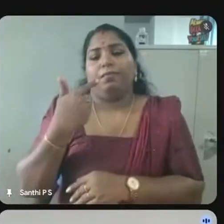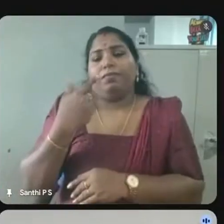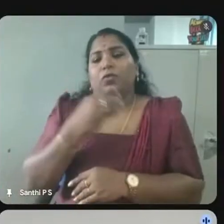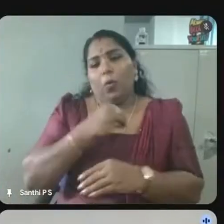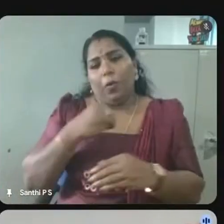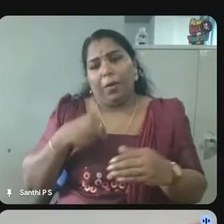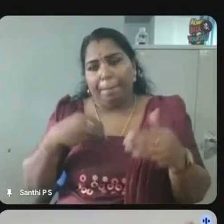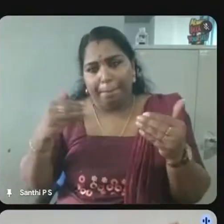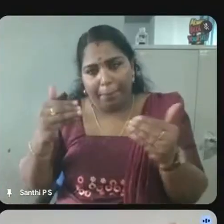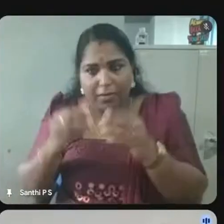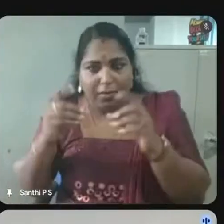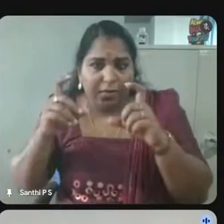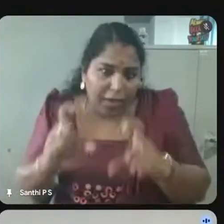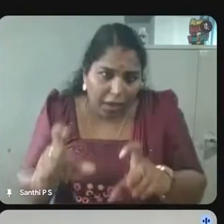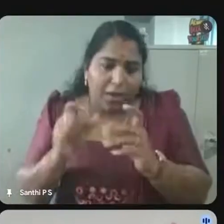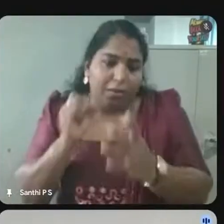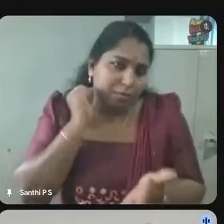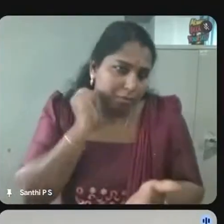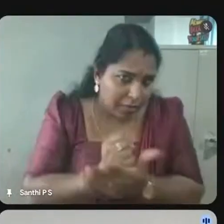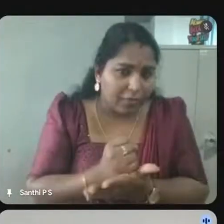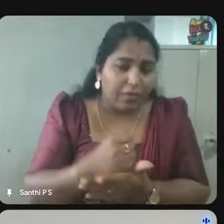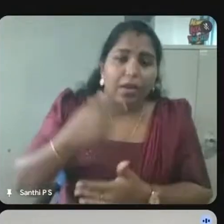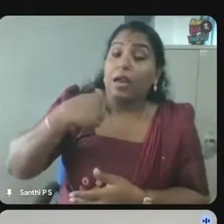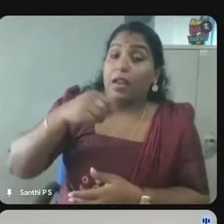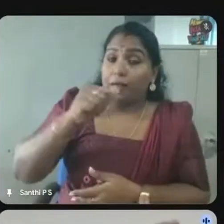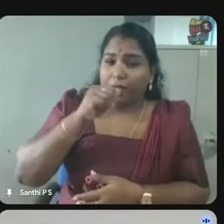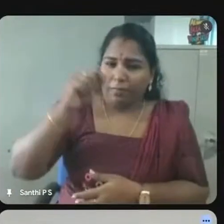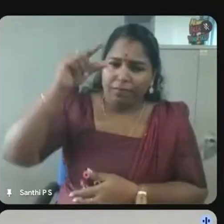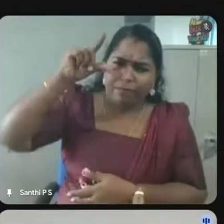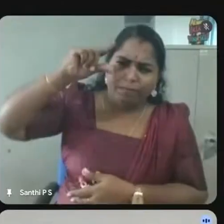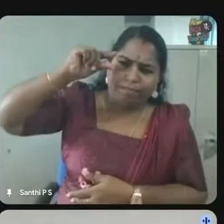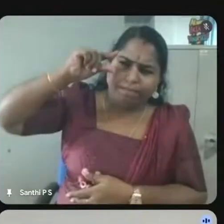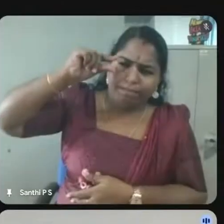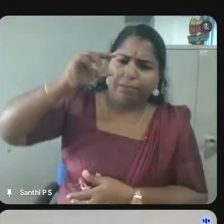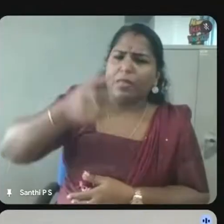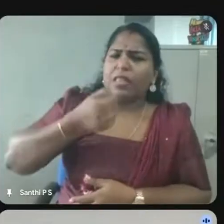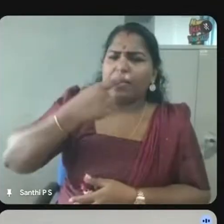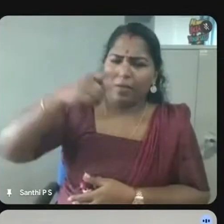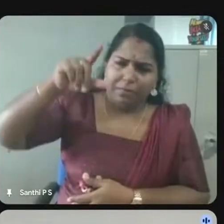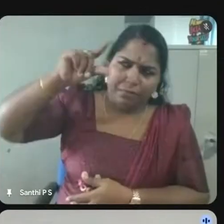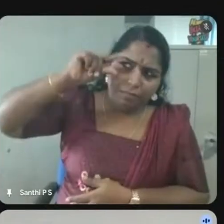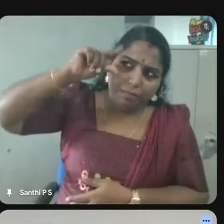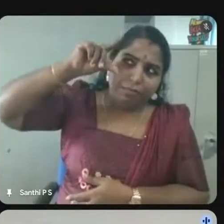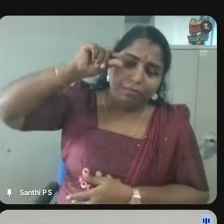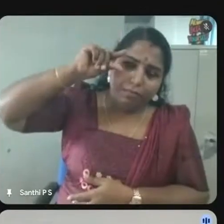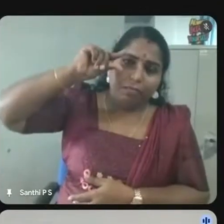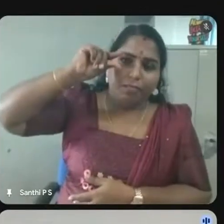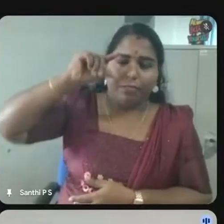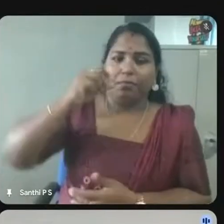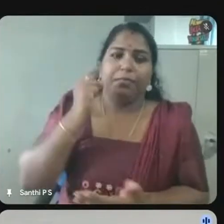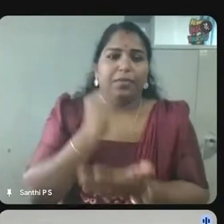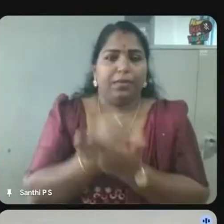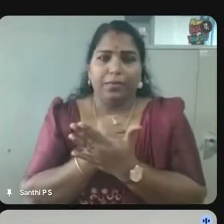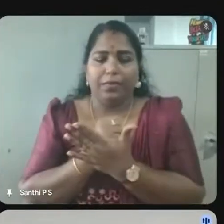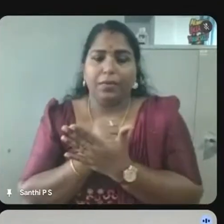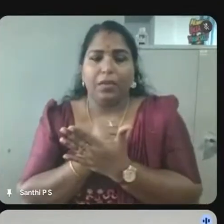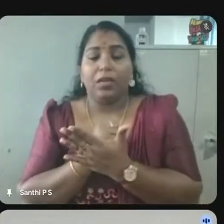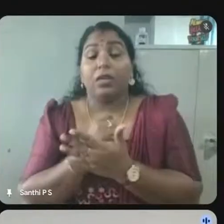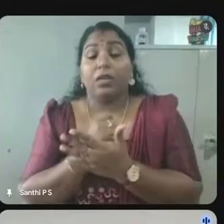കൃഷ്ണമണി വികസിപ്പിച്ച് ടെസ്റ്റ് ചെയ്താൽ മാത്രമേ അതത് സ്റ്റേജിൽ നമുക്ക് കണ്ടുപിടിച്ച് അപ്രോപ്രിയേറ്റ് ആയിട്ടുള്ള ട്രീറ്റ്മെന്റ് കൊടുക്കാൻ പറ്റും. രക്തസ്രാവം